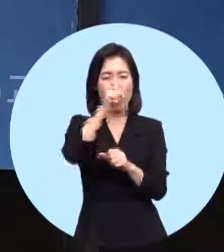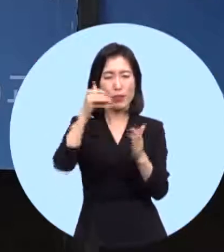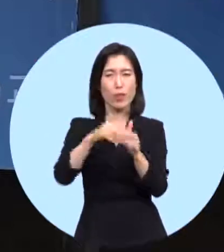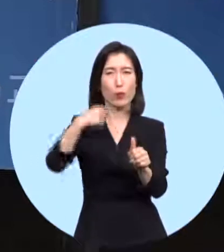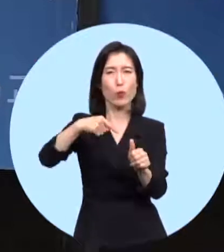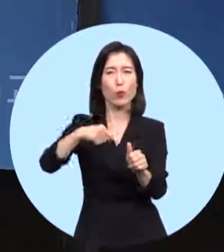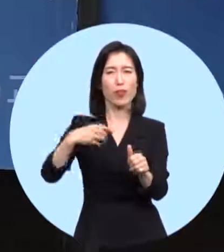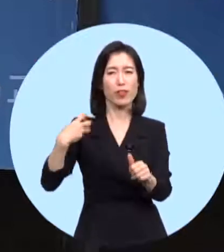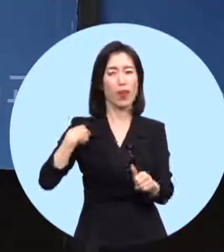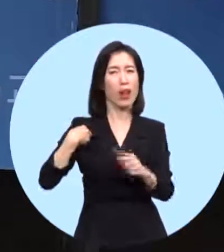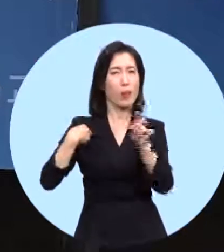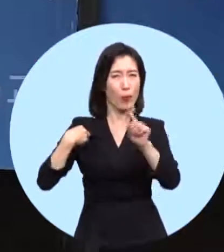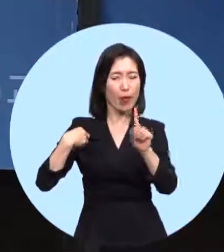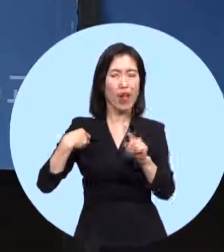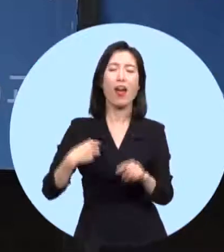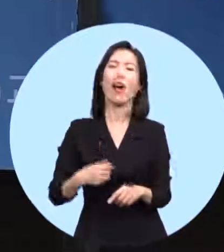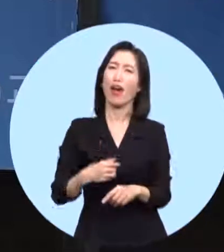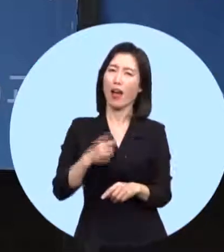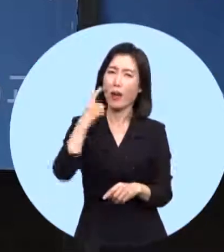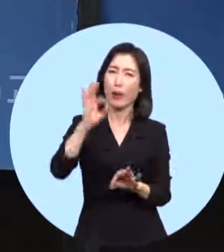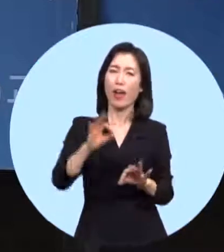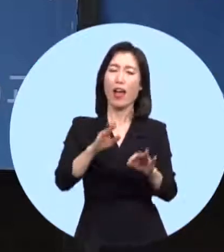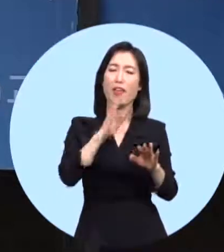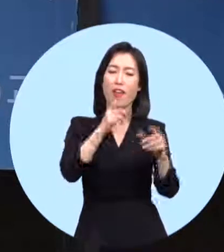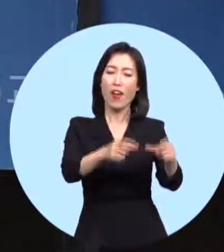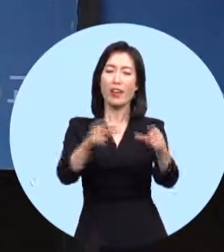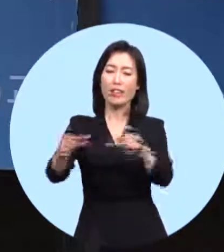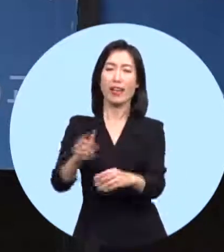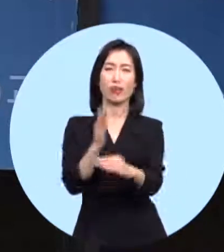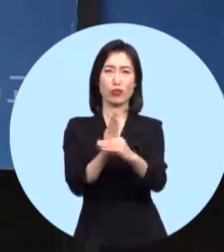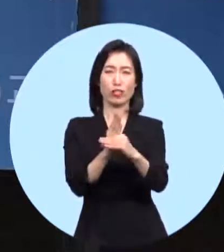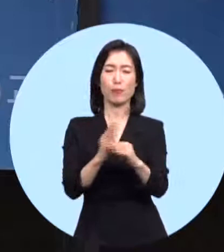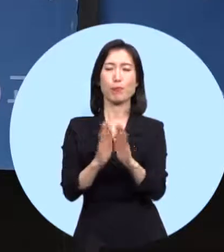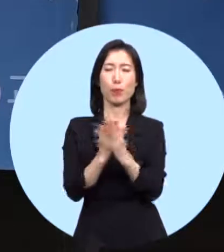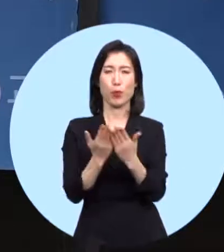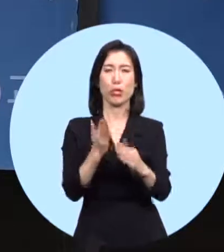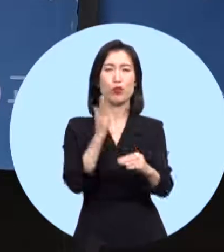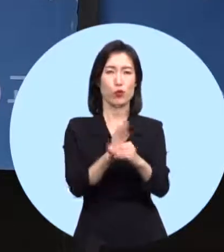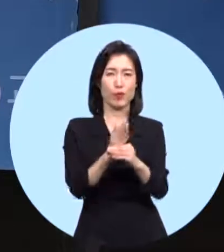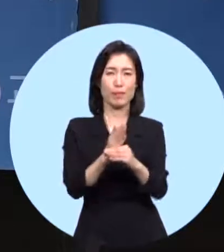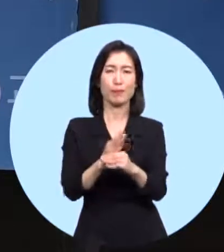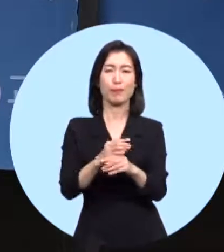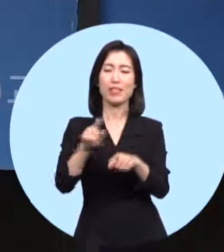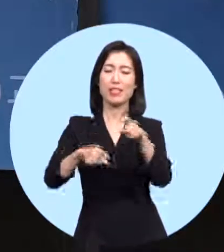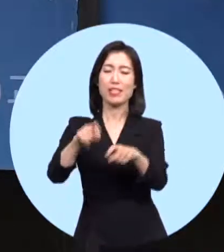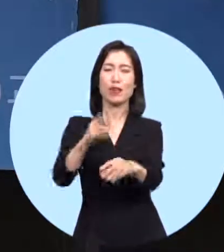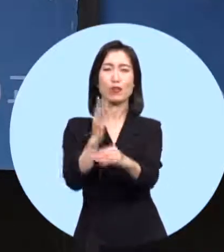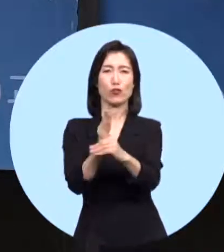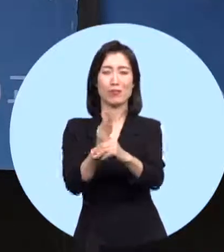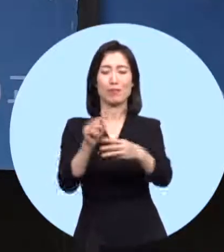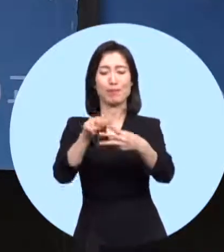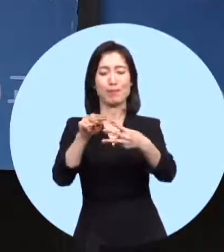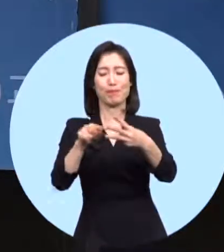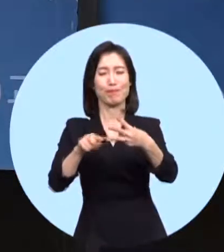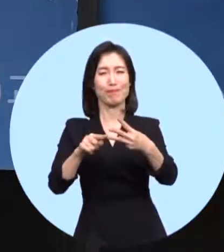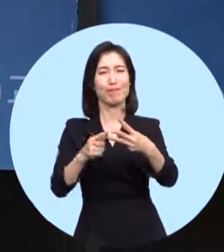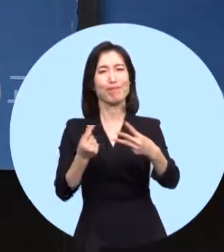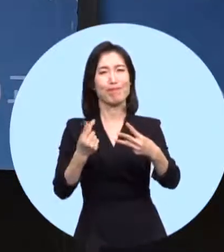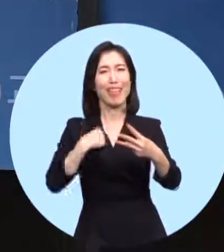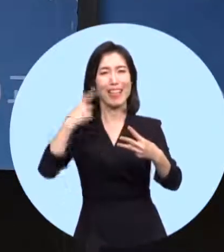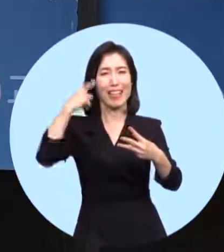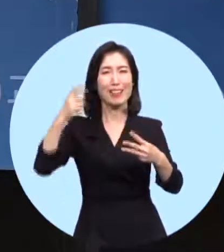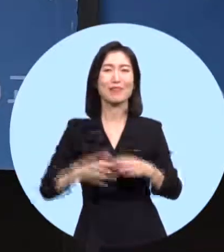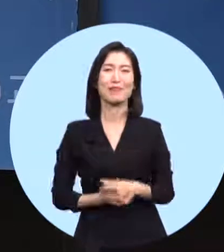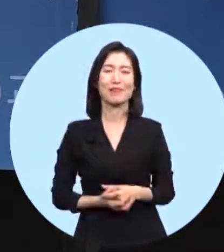제 개인적으로는 현장 중심, 당사자 중심, 그리고 실천 중심이 되어야 되지 않을까라는 그런 생각을